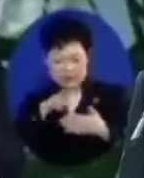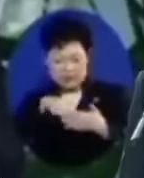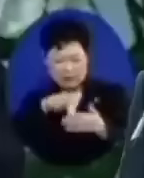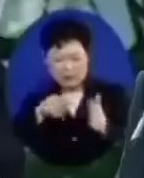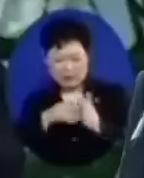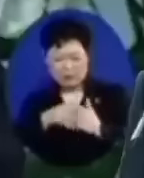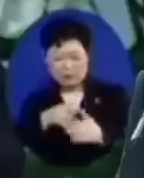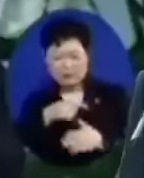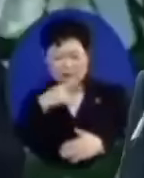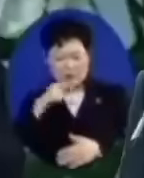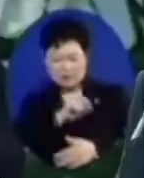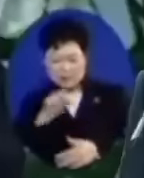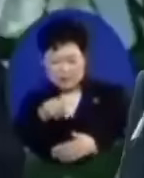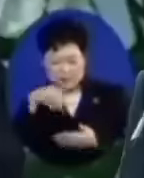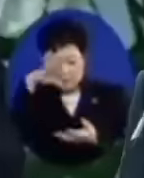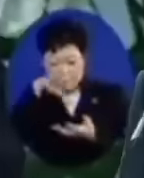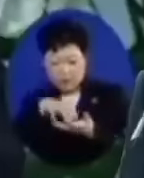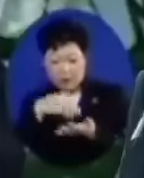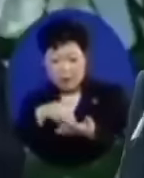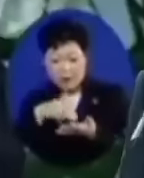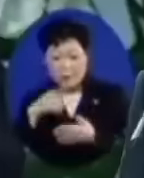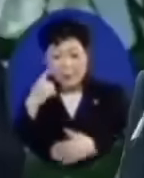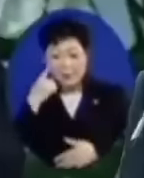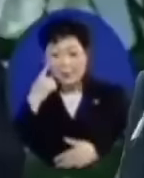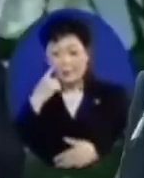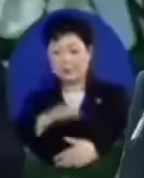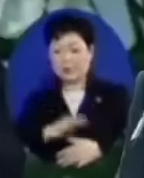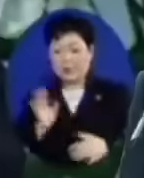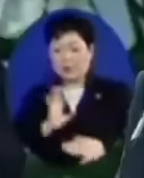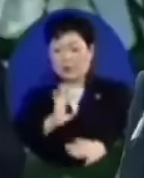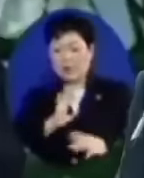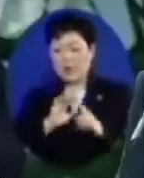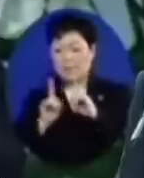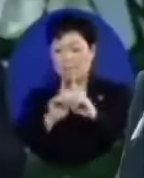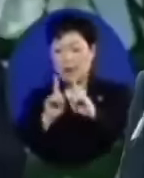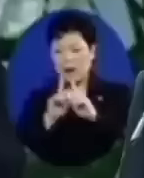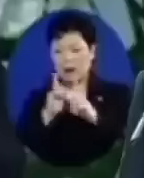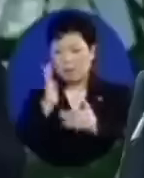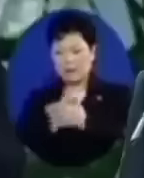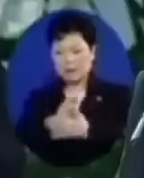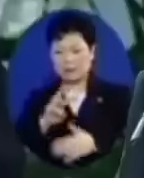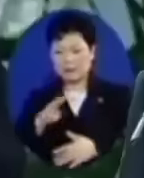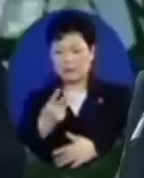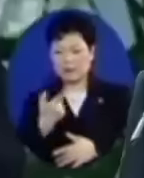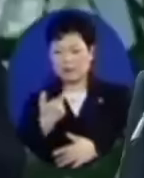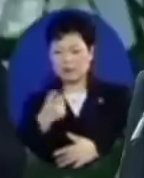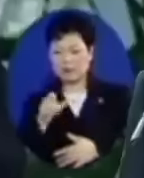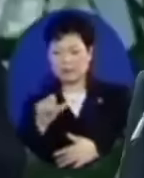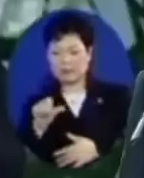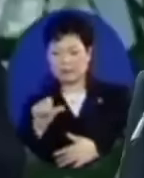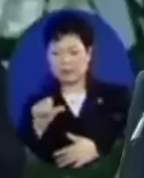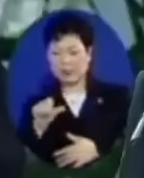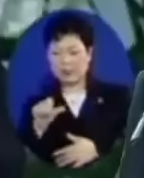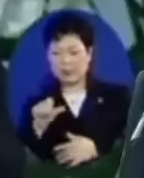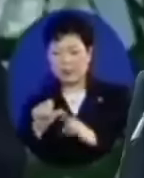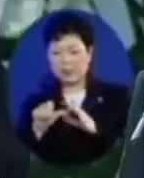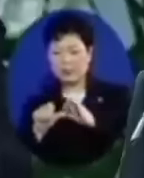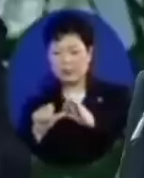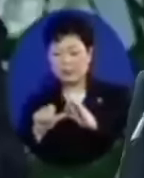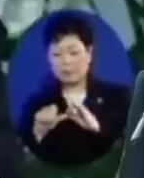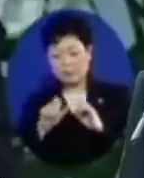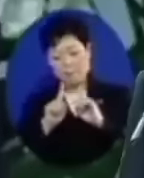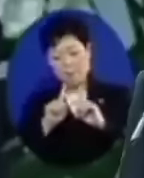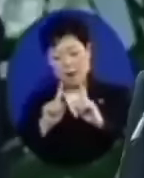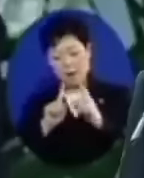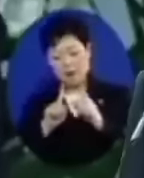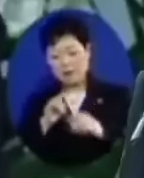것을 헤아려 보니까 두려워 말라는 말이 365번 있었던 것을 알게 된 것입니다. 그래서 그는